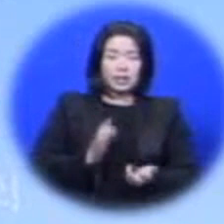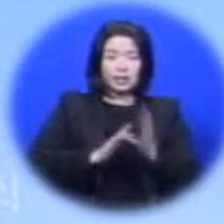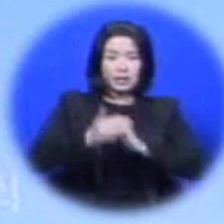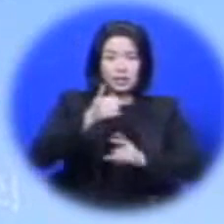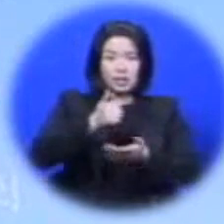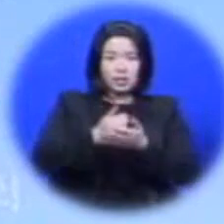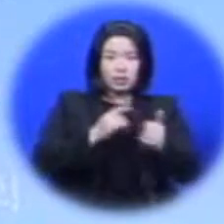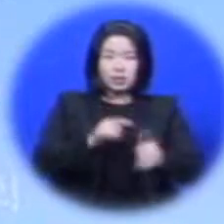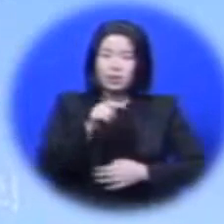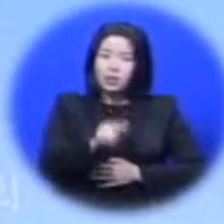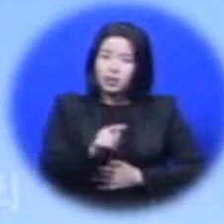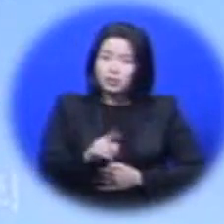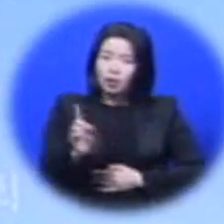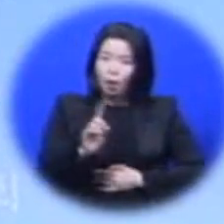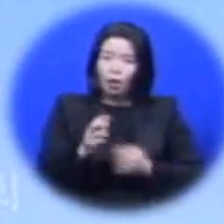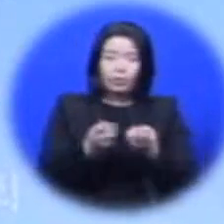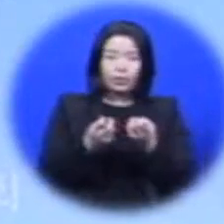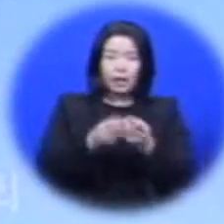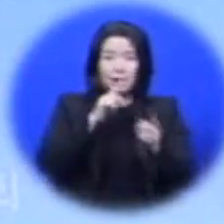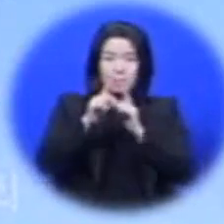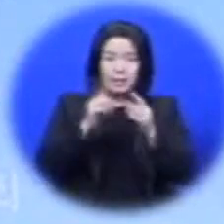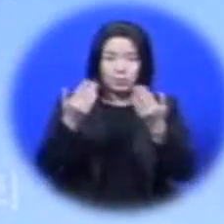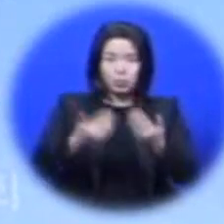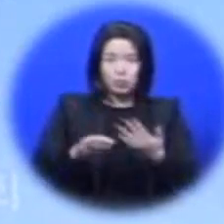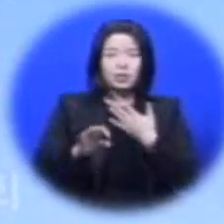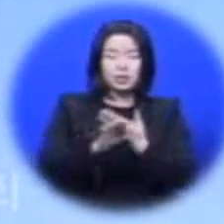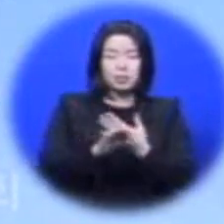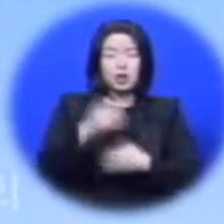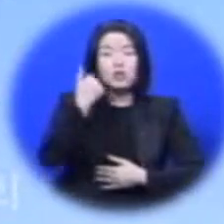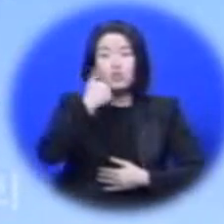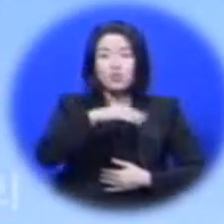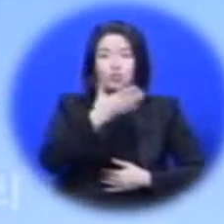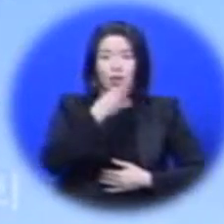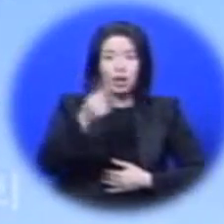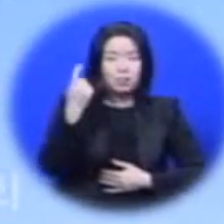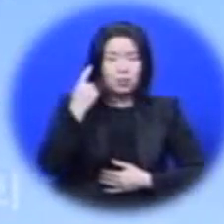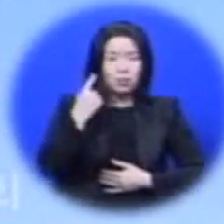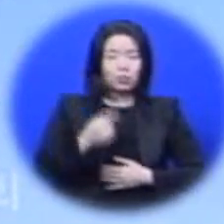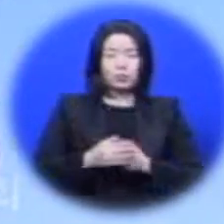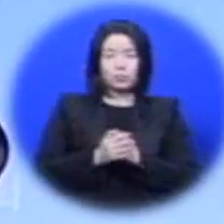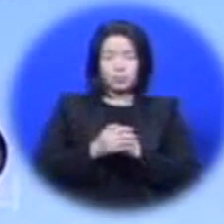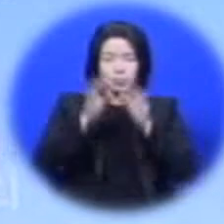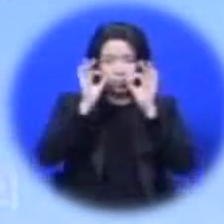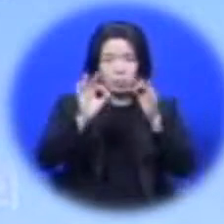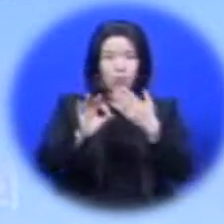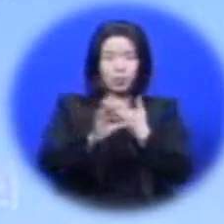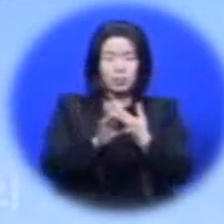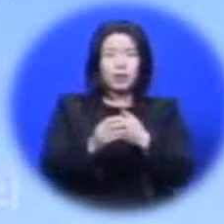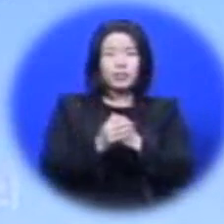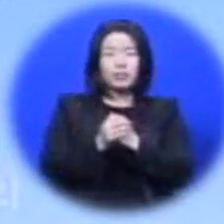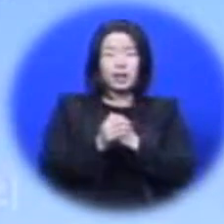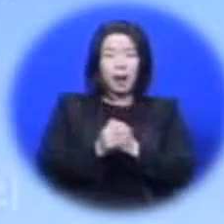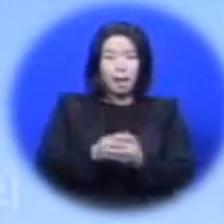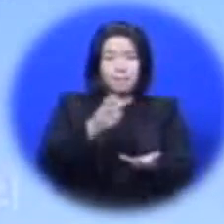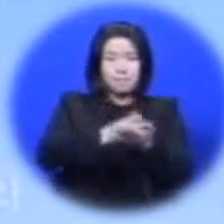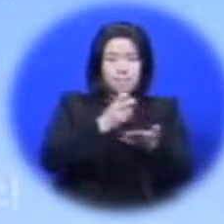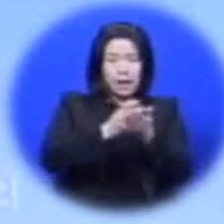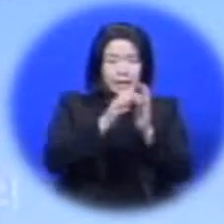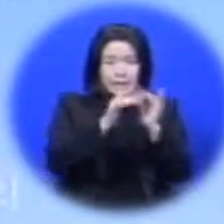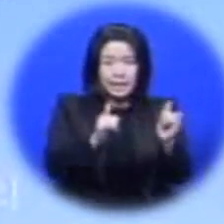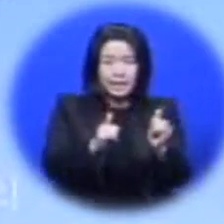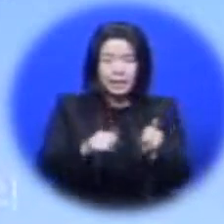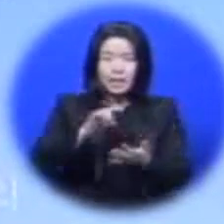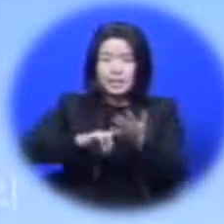예수님께서 이것을 어떻게 말씀하셨느냐 하면 누가복음 18장 10절에서 14절에 보면 바리새인과 세리의